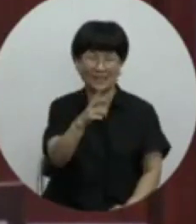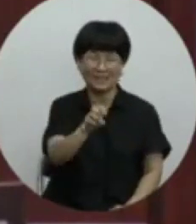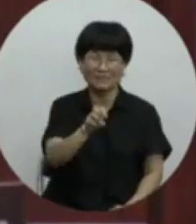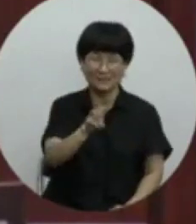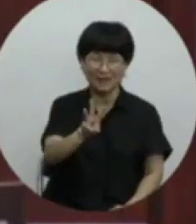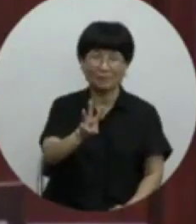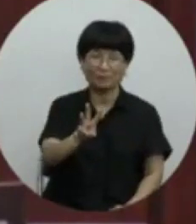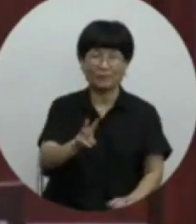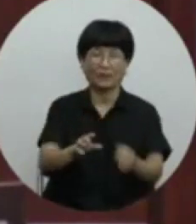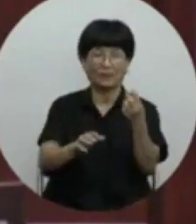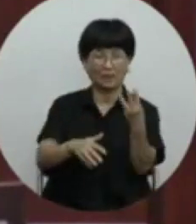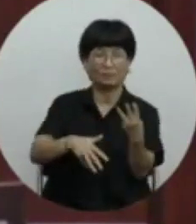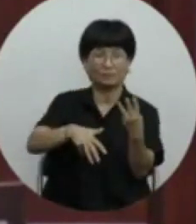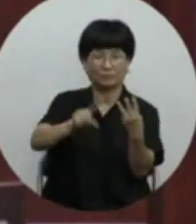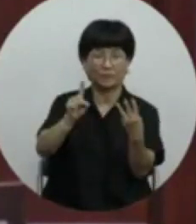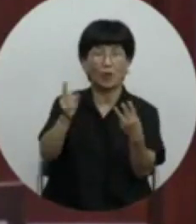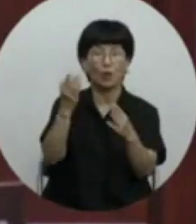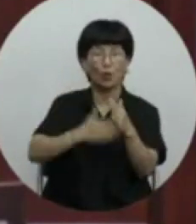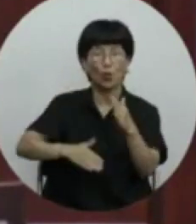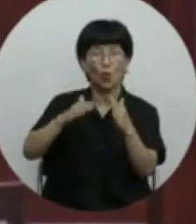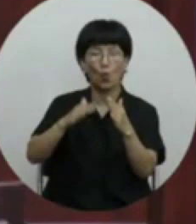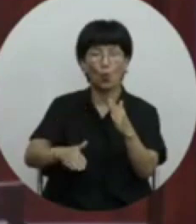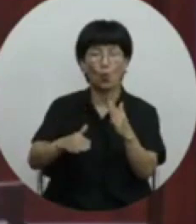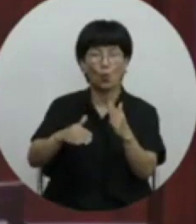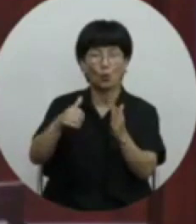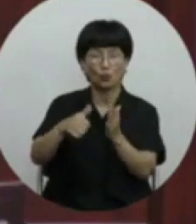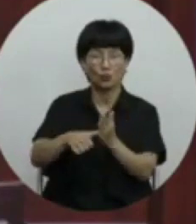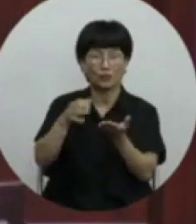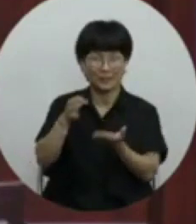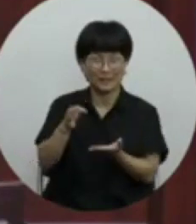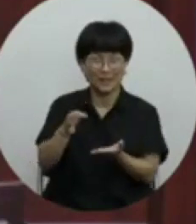2023년도 제3차 공유재산관리계획 변경안,